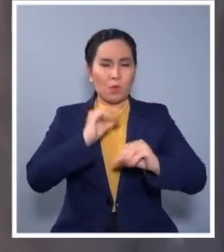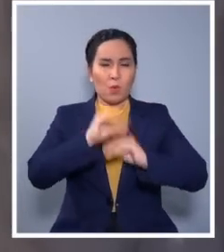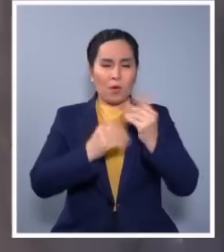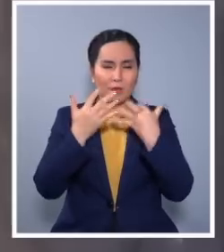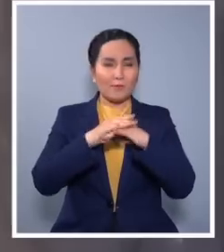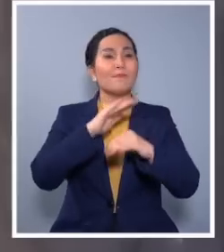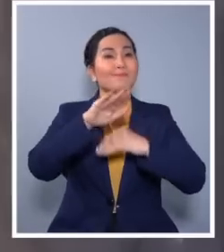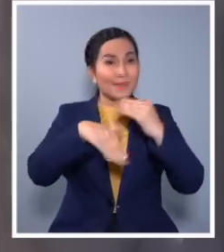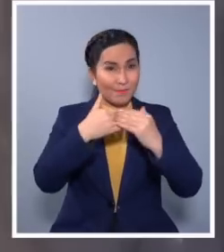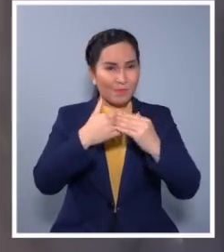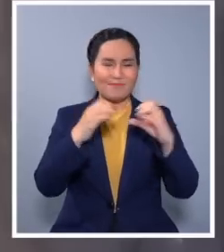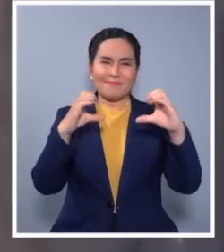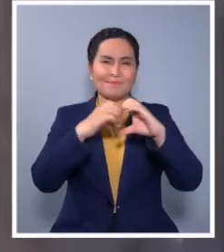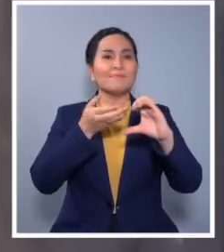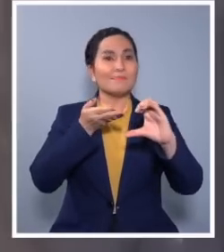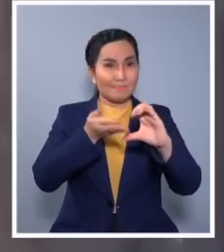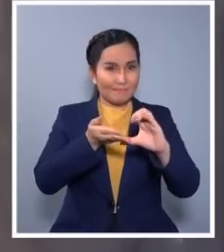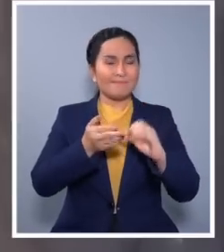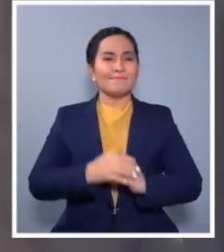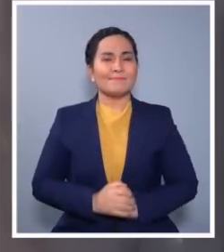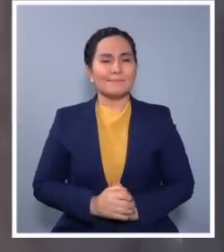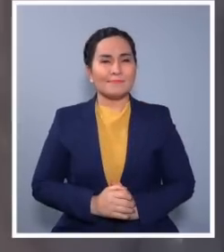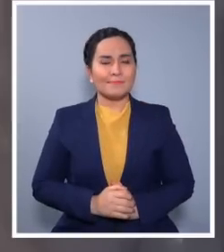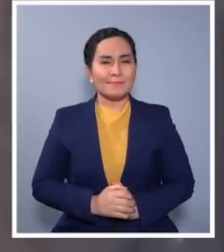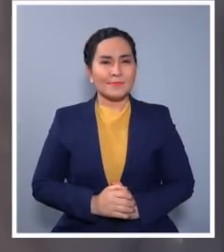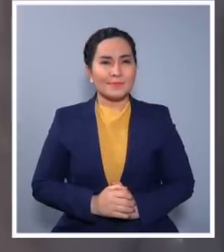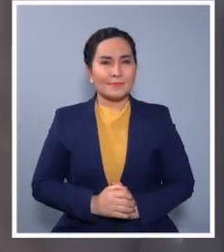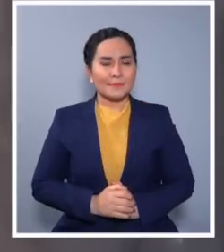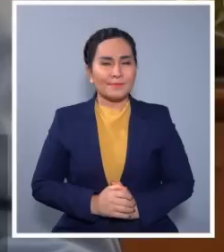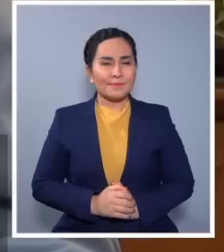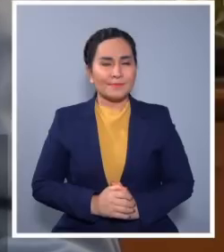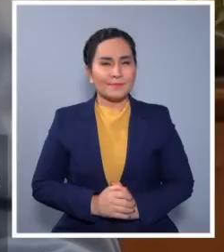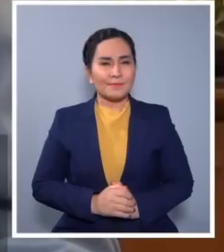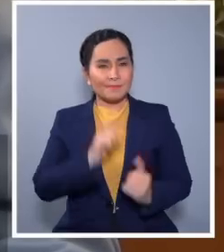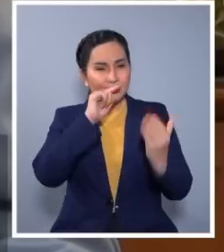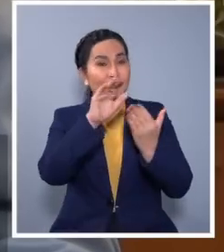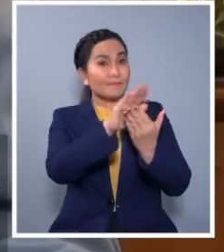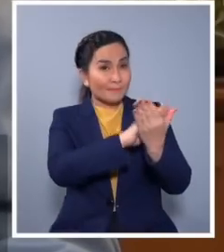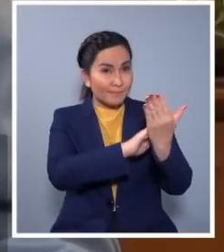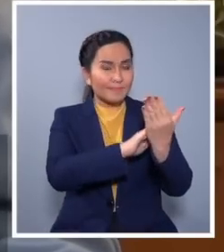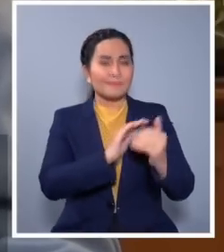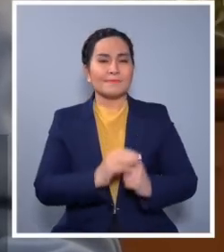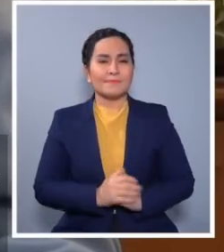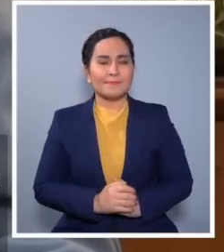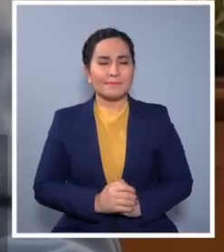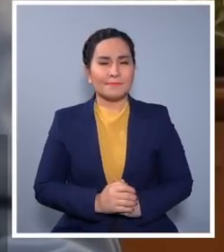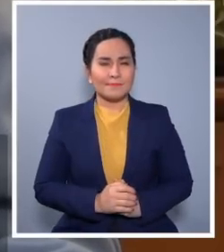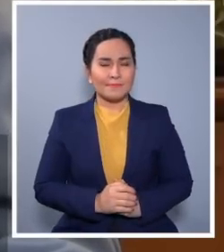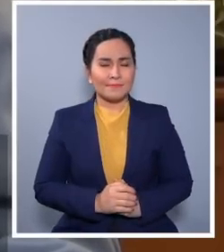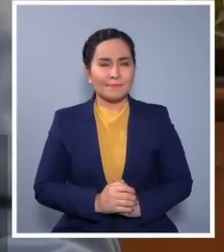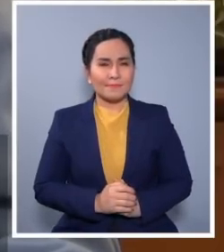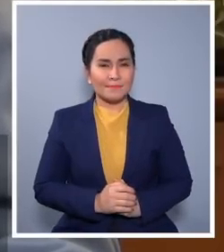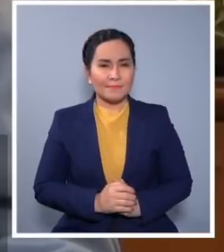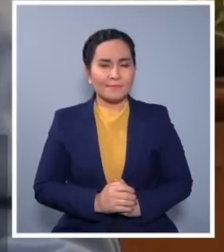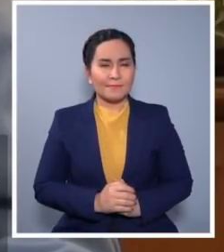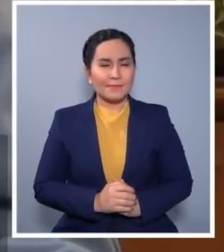การสานใจไทยสู่ใจใต้ทุกคน บ้านเมืองของเราเนี่ยจะได้รับ